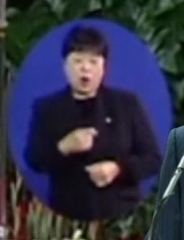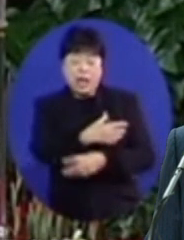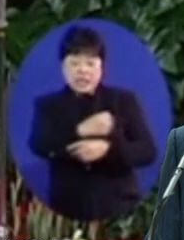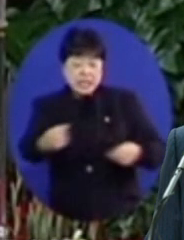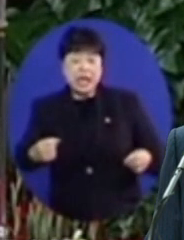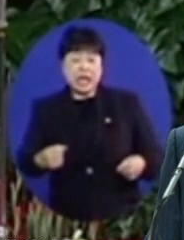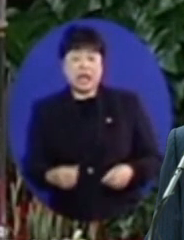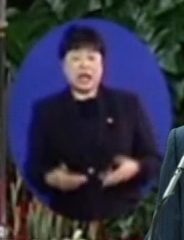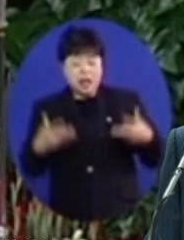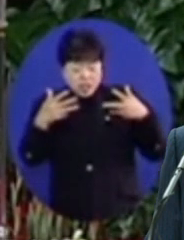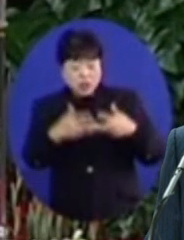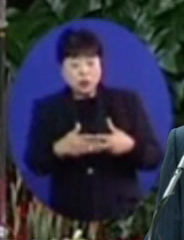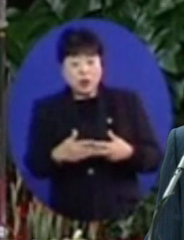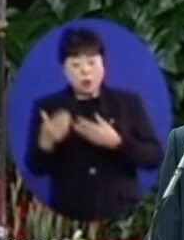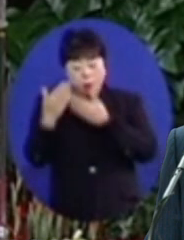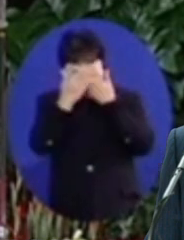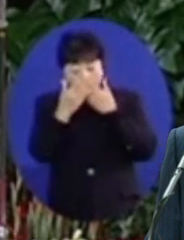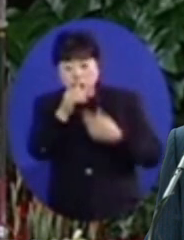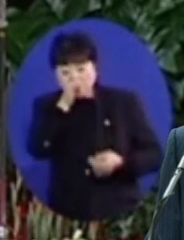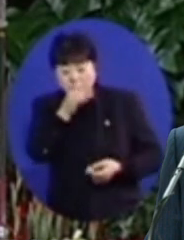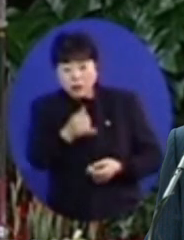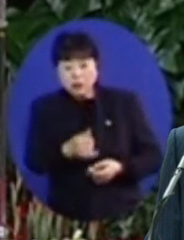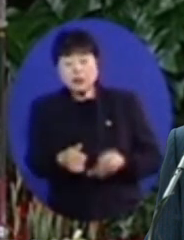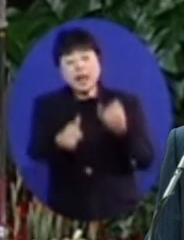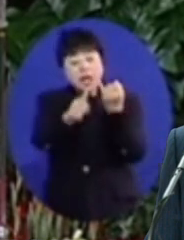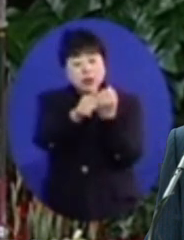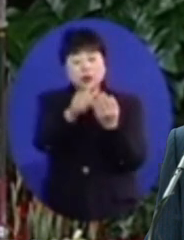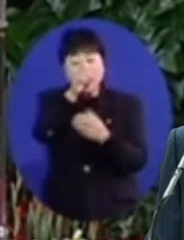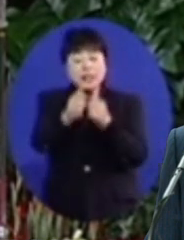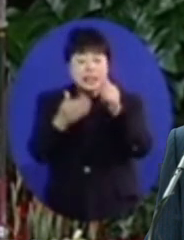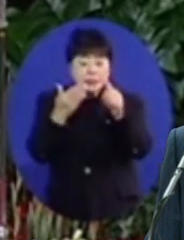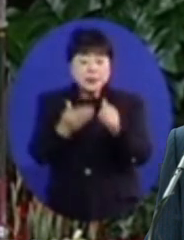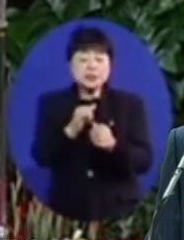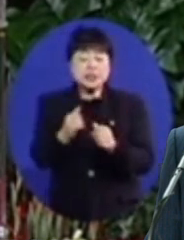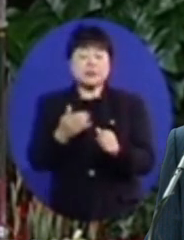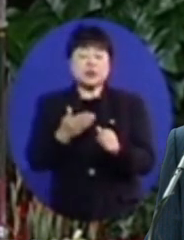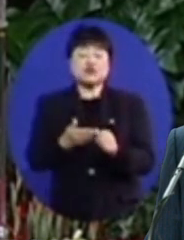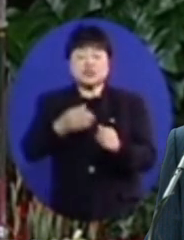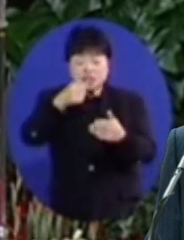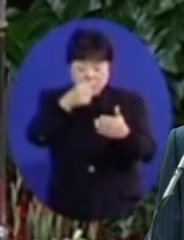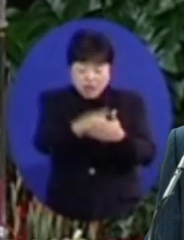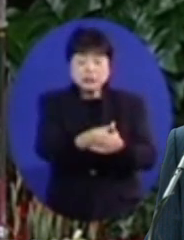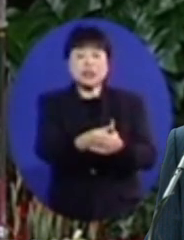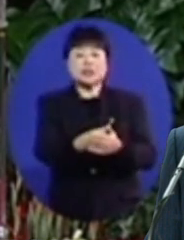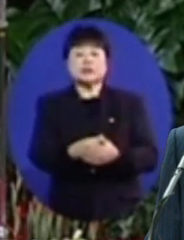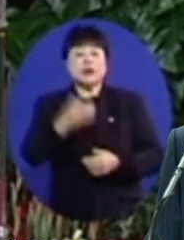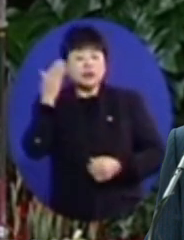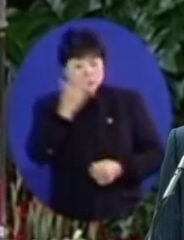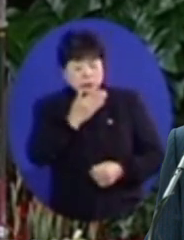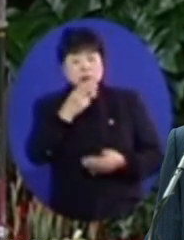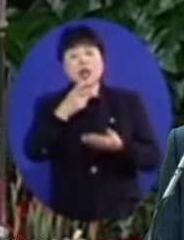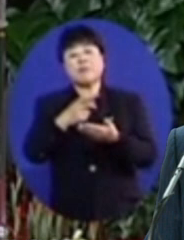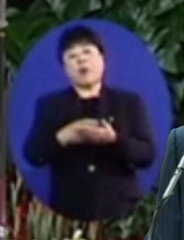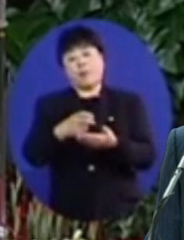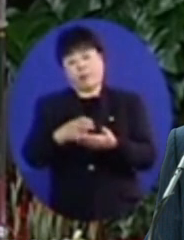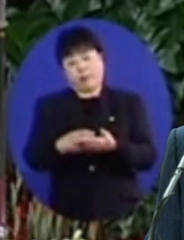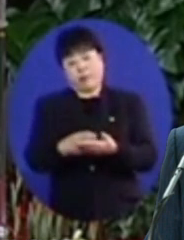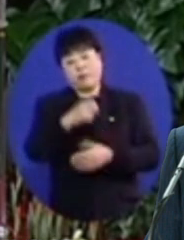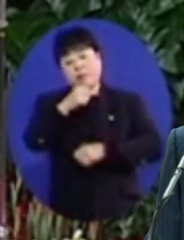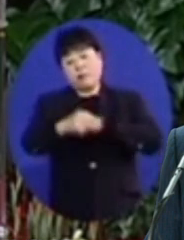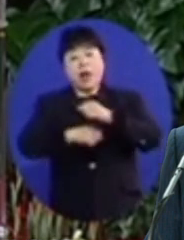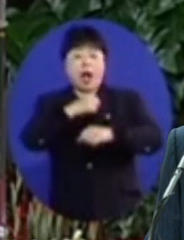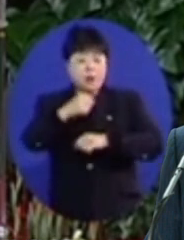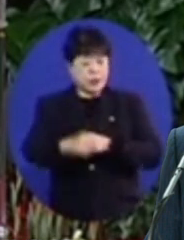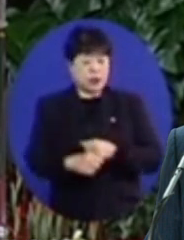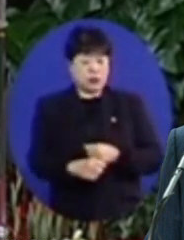결혼이나 동거를 선호한 차이다 그런데 결혼은 하나님께서 인간에게 정해주신 신선한 제도입니다 내가 마음대로 해도